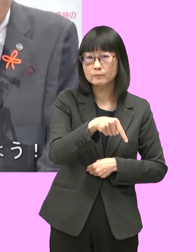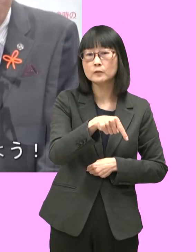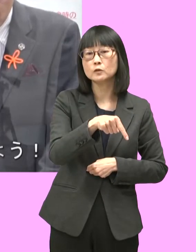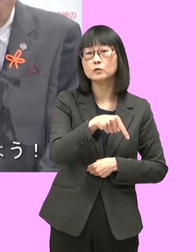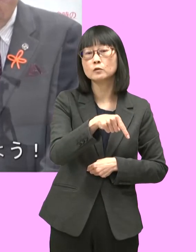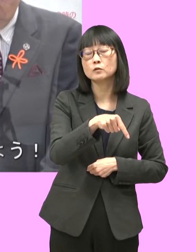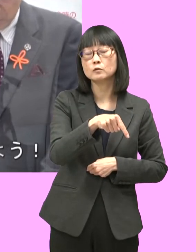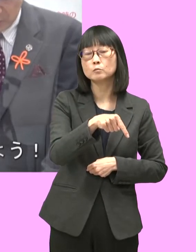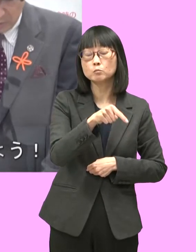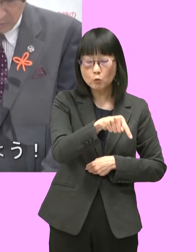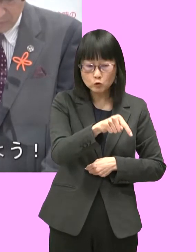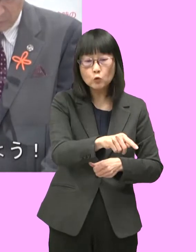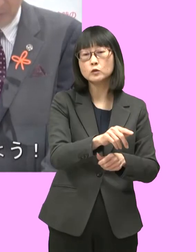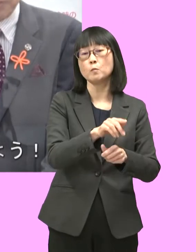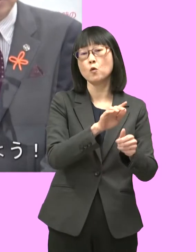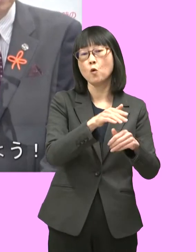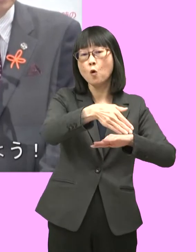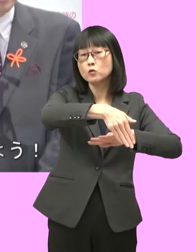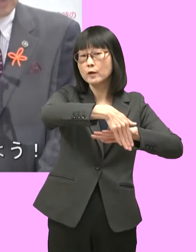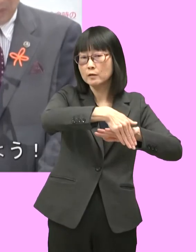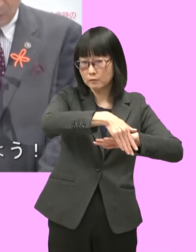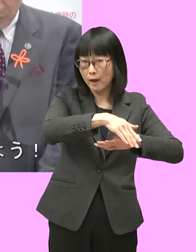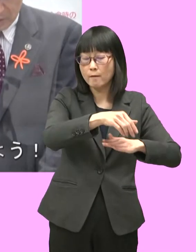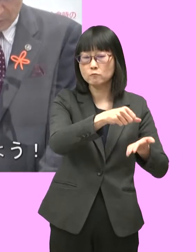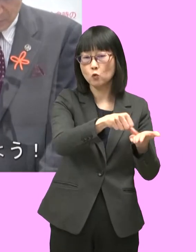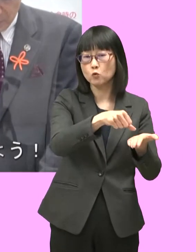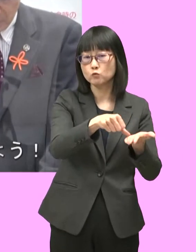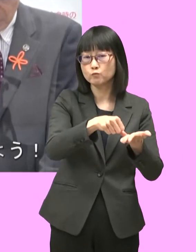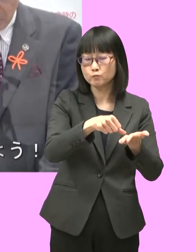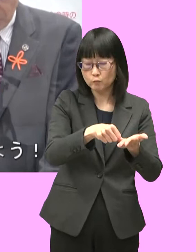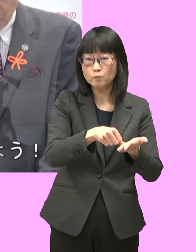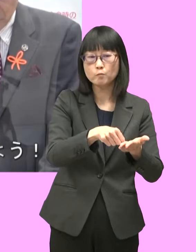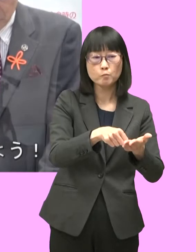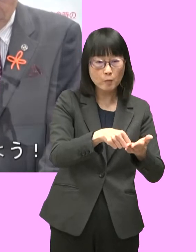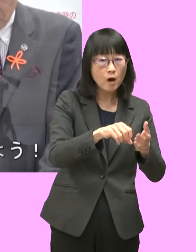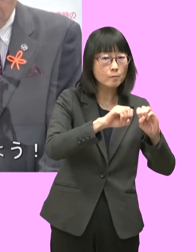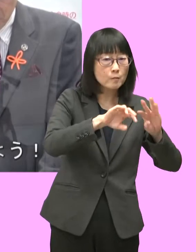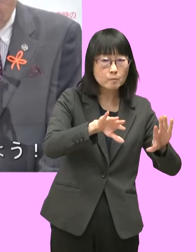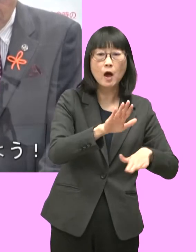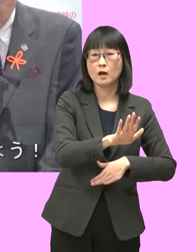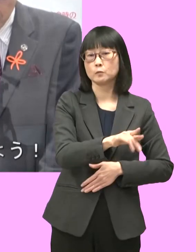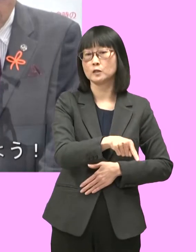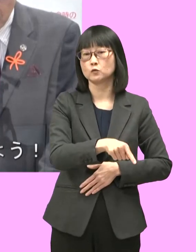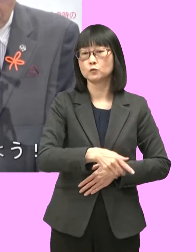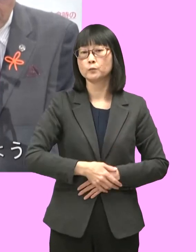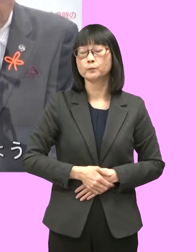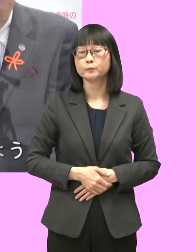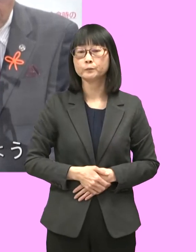はこちらでサポートもしているものであります。これはパソコンを利用して、